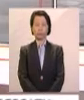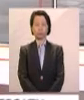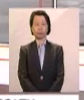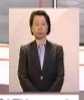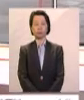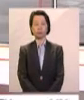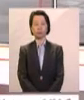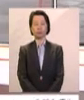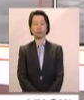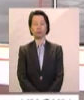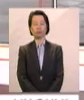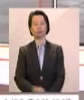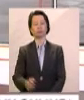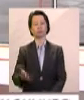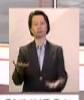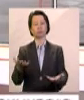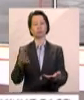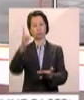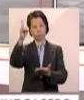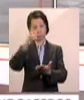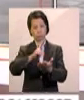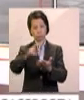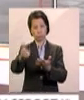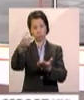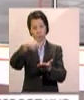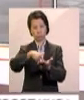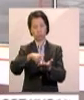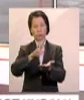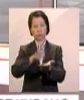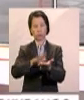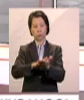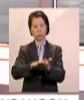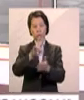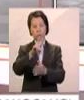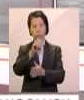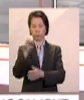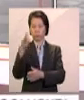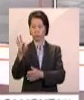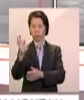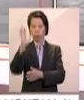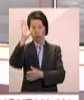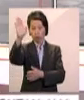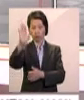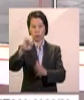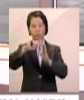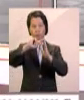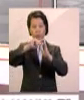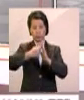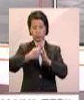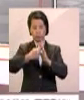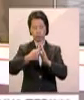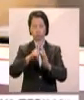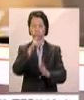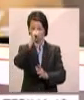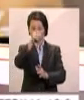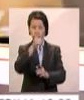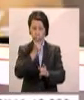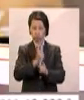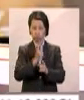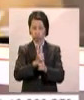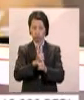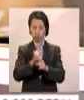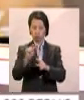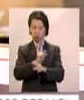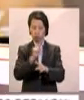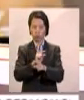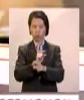Terima kasih, Matt Malaysia. Kira-kira seminggu lagi sesi persekolahan 2019 akan bermula. Benarkah dakwaan